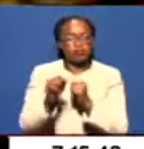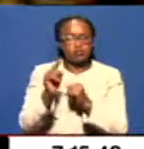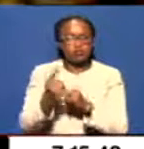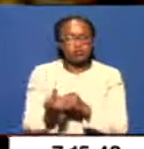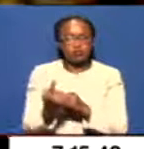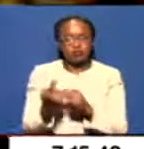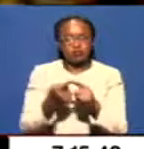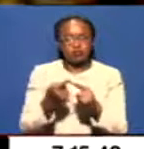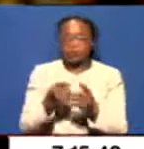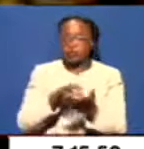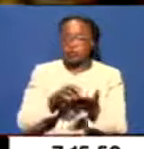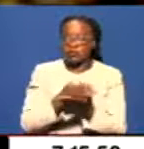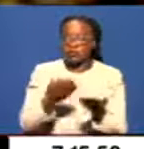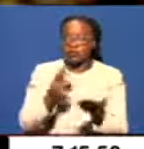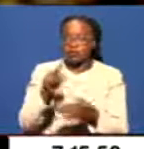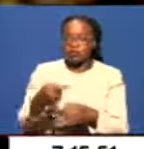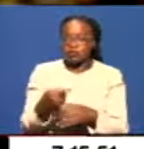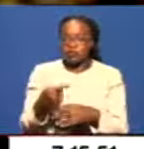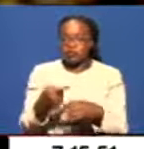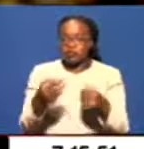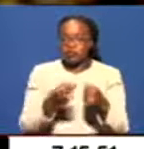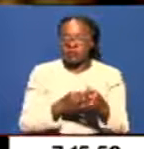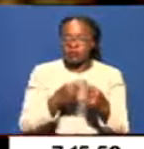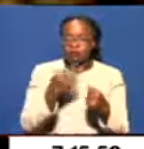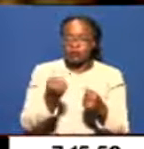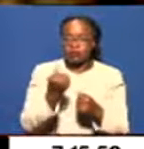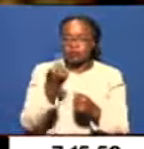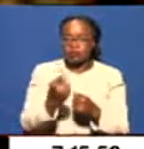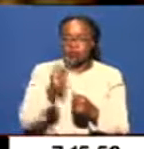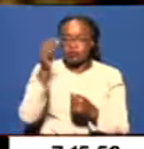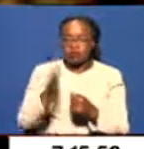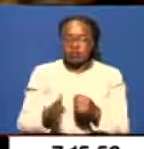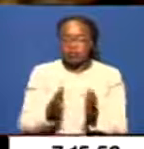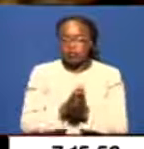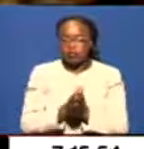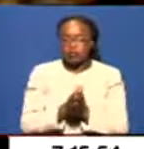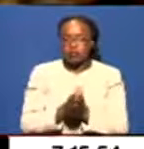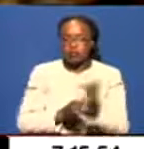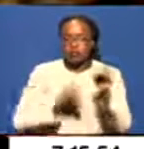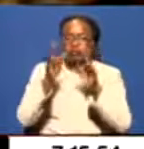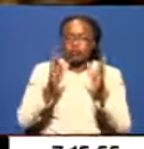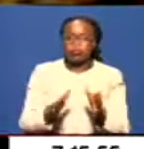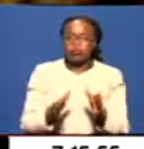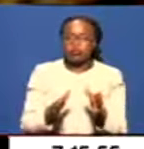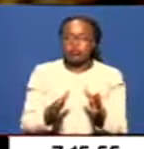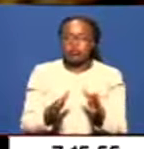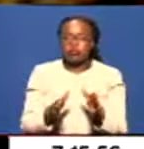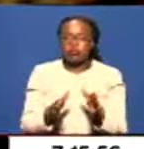hivyo. Wagonjwa 2,851 ni raia wa humo nchini, ilhali wageni